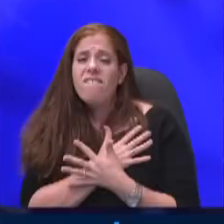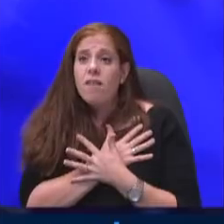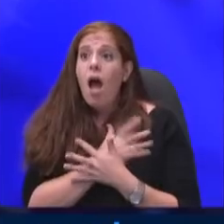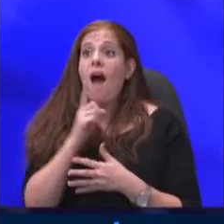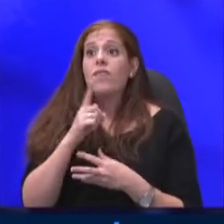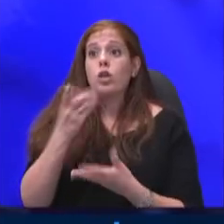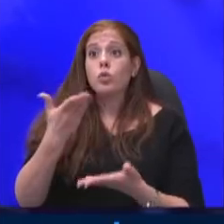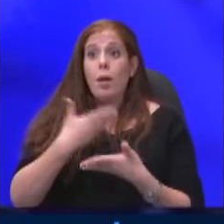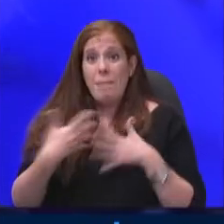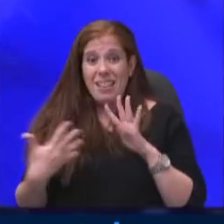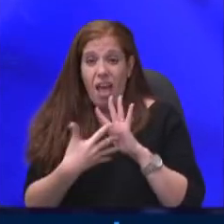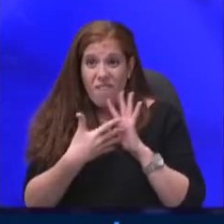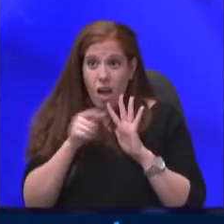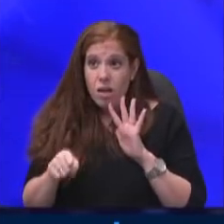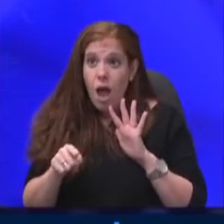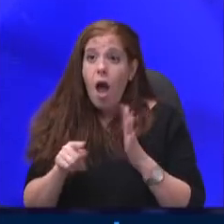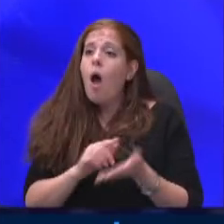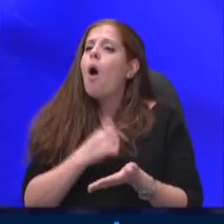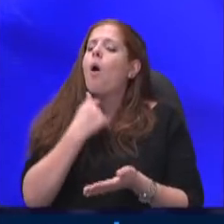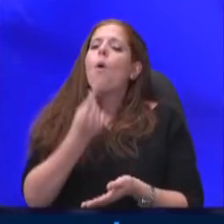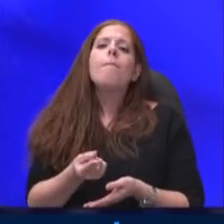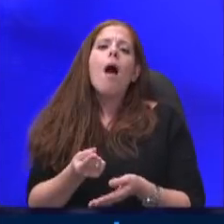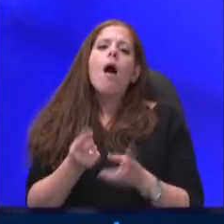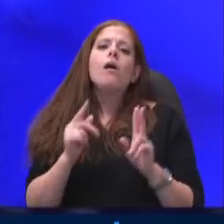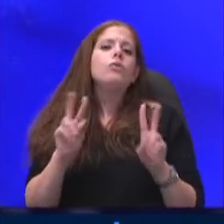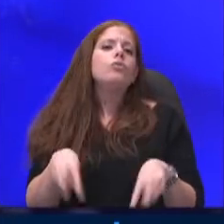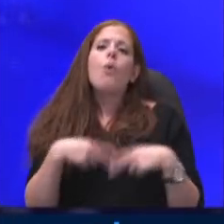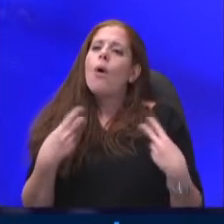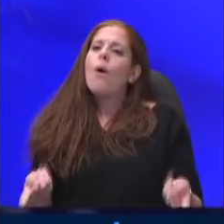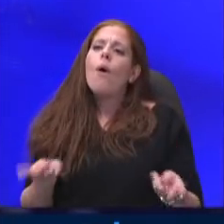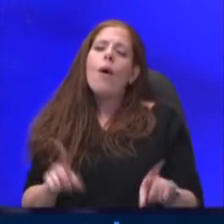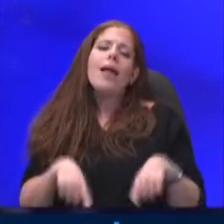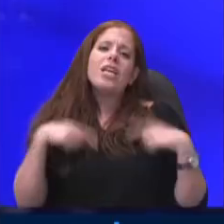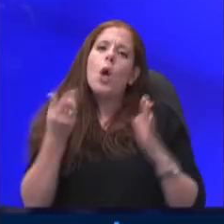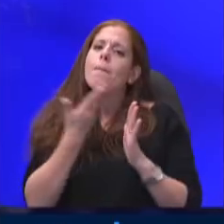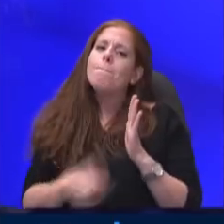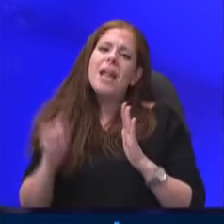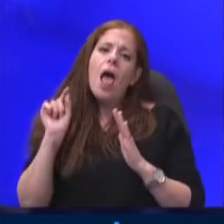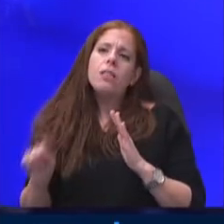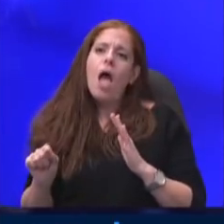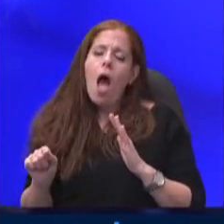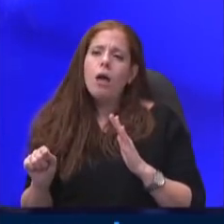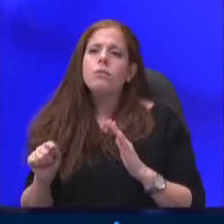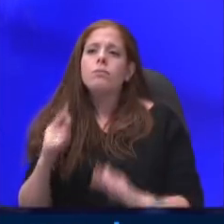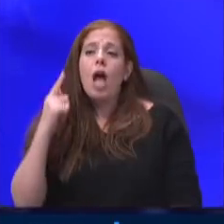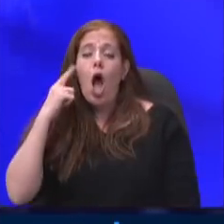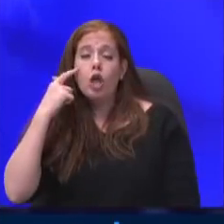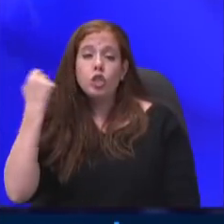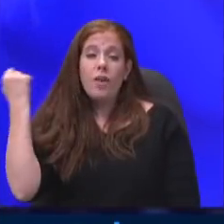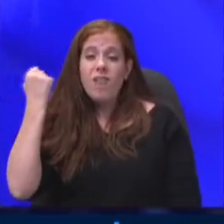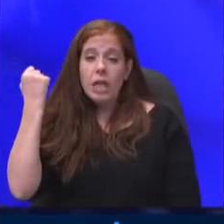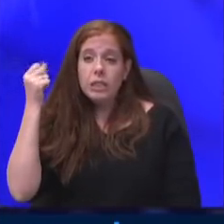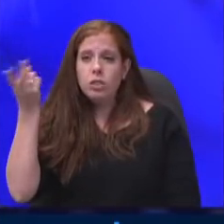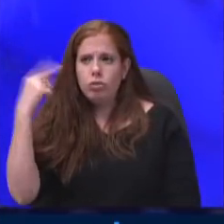הוא פשוט אמר שלא יוכל לחיות בלעדיה. השבת שהיה, גם בשבת זה שבר אותו, שהיא לא